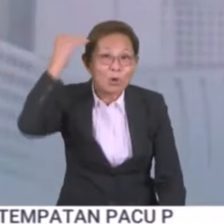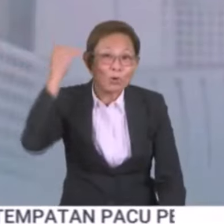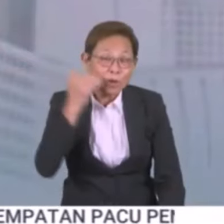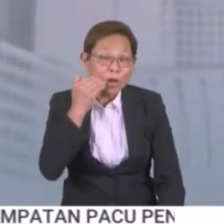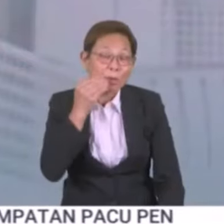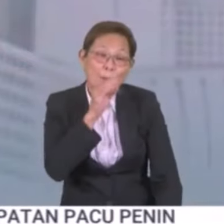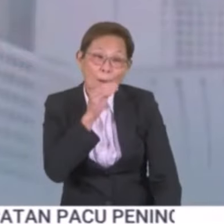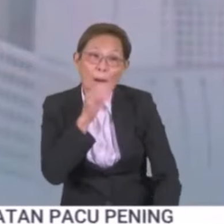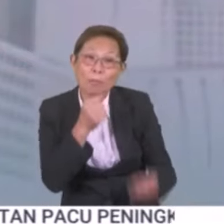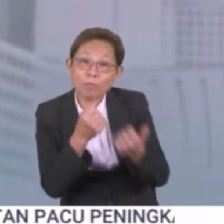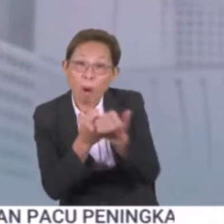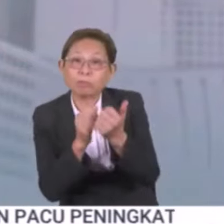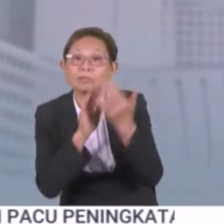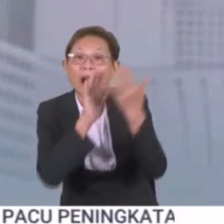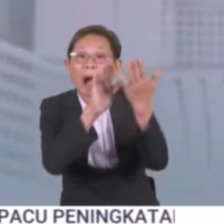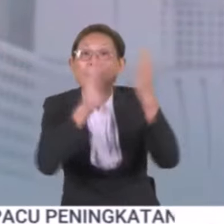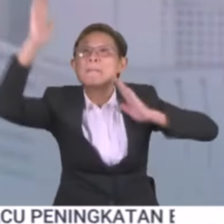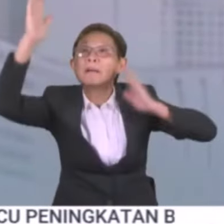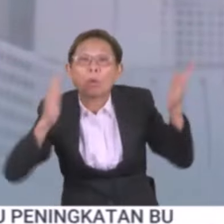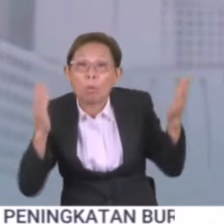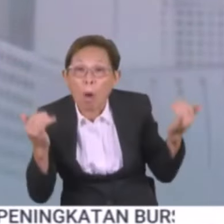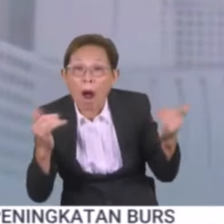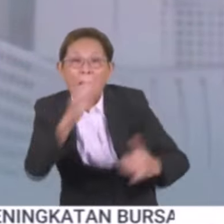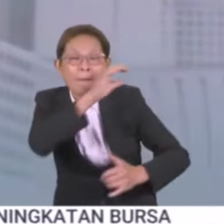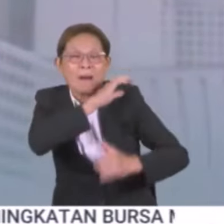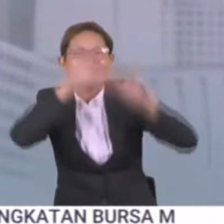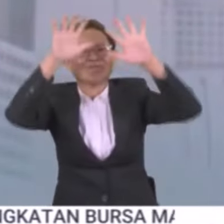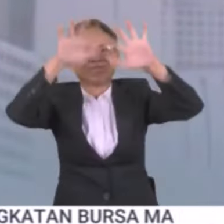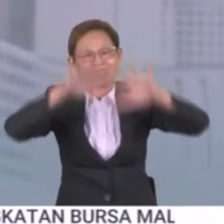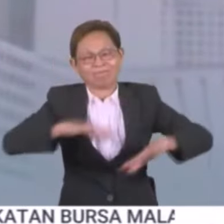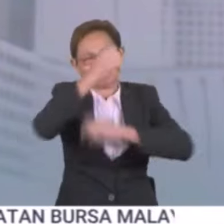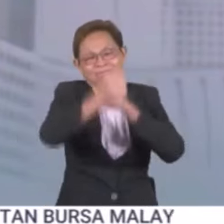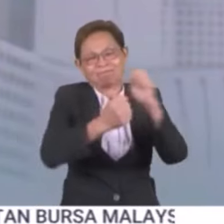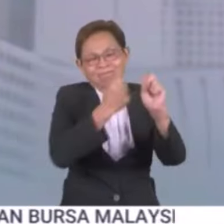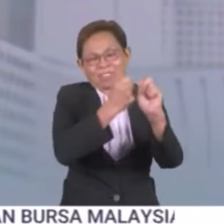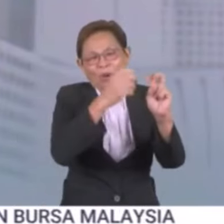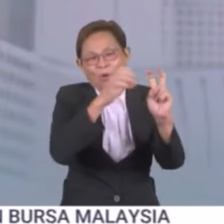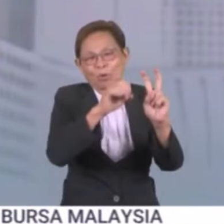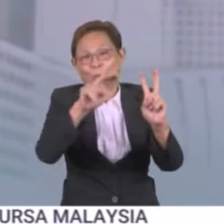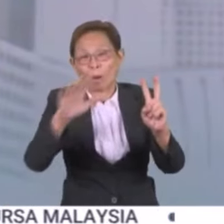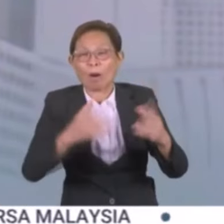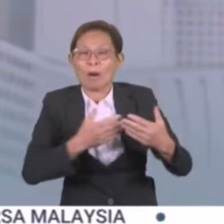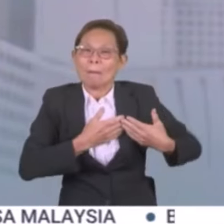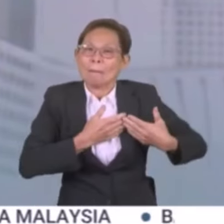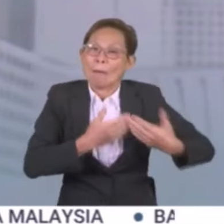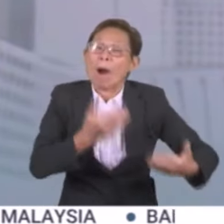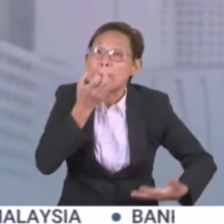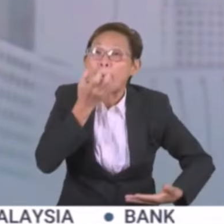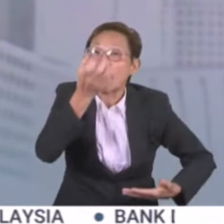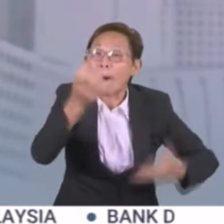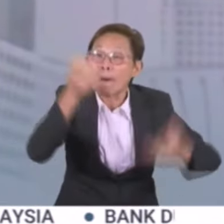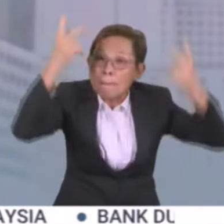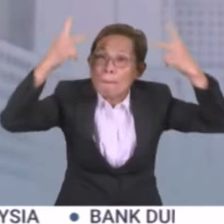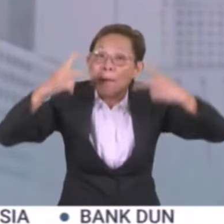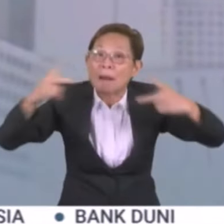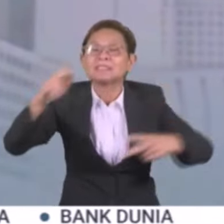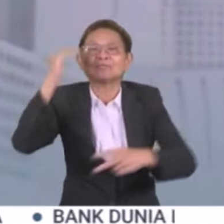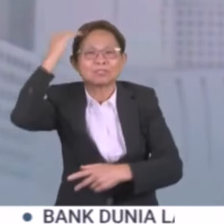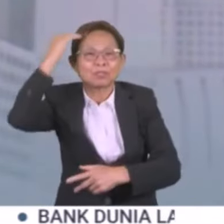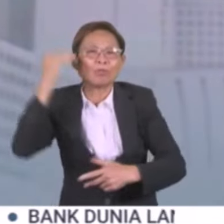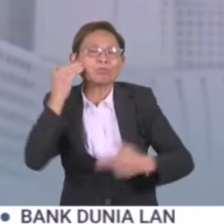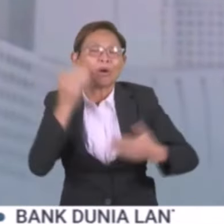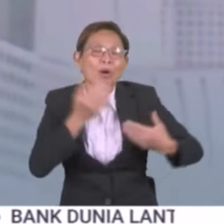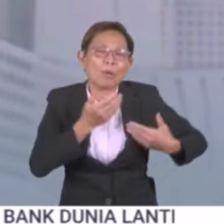Korea Selatan menyatakan sokongan terhadap Malaysia sebagai pengerusi ASEAN tahun depan. Komitmen dizahirkan Presiden Republik itu